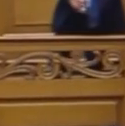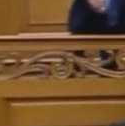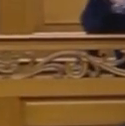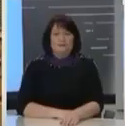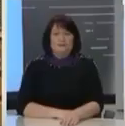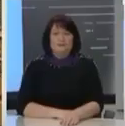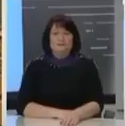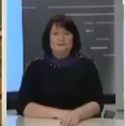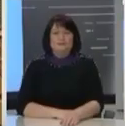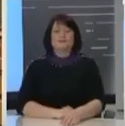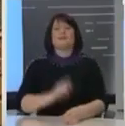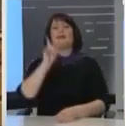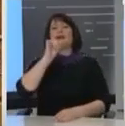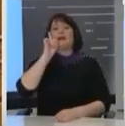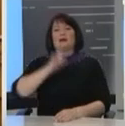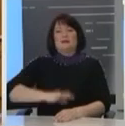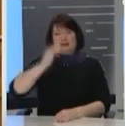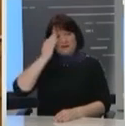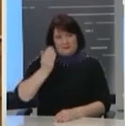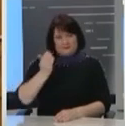Κυρίες και κύριοι συνάδελφοι,